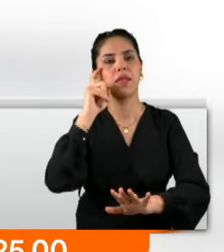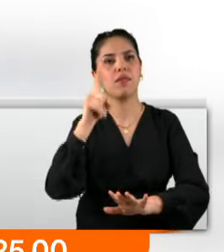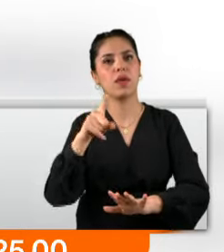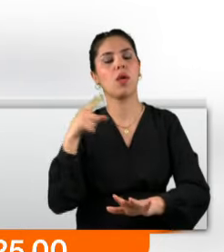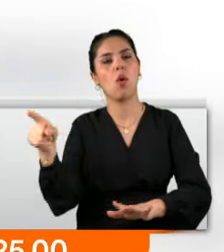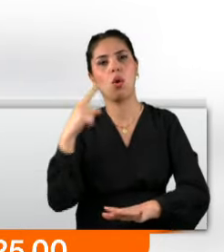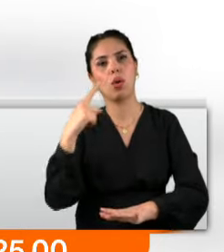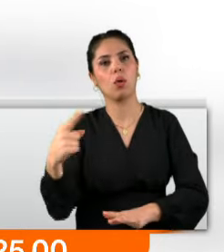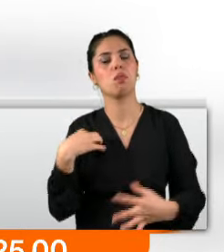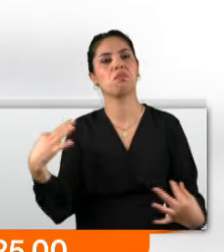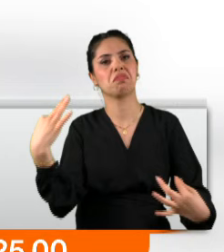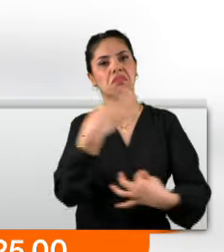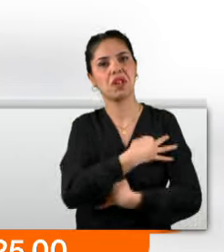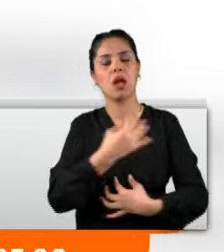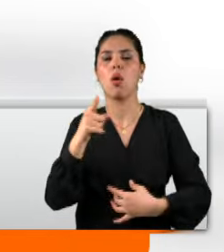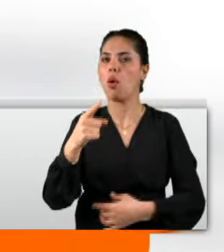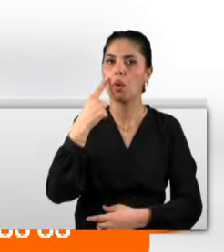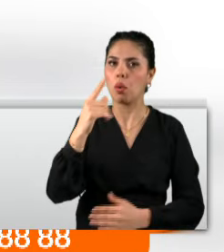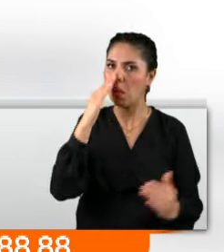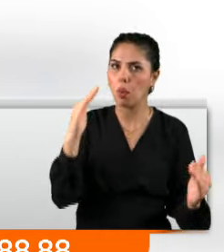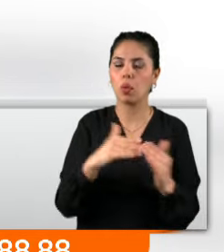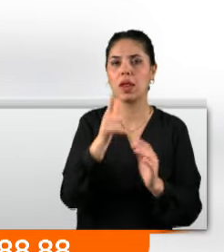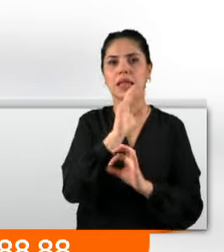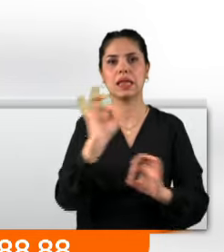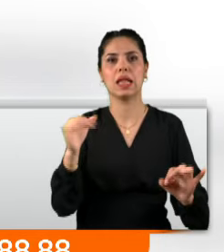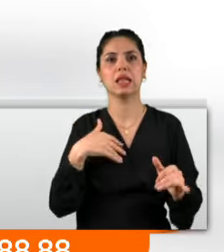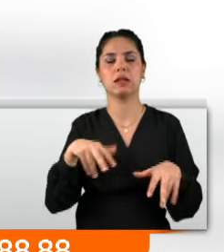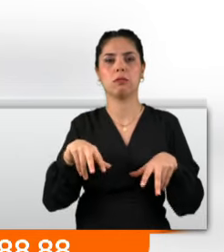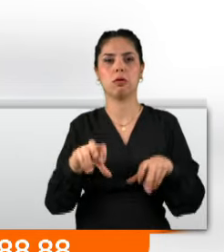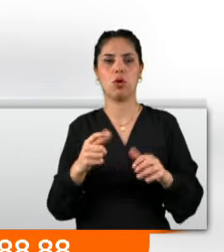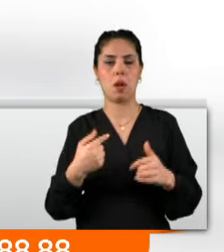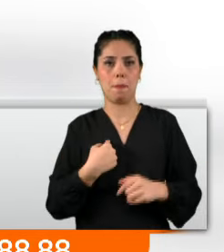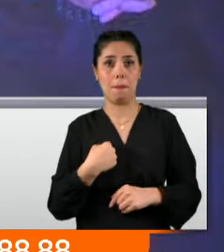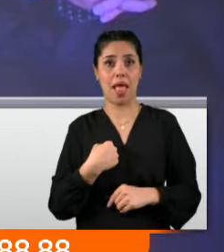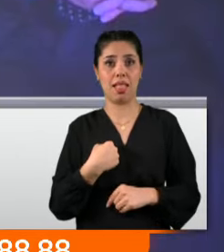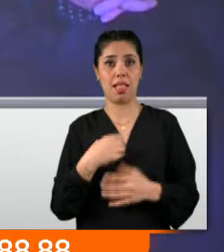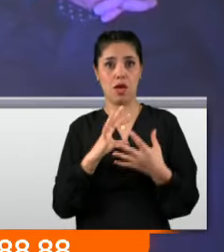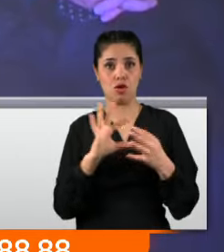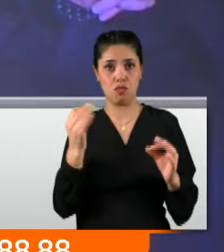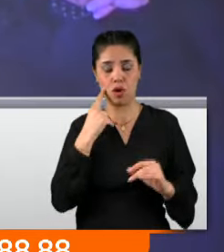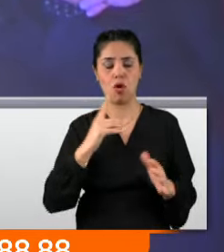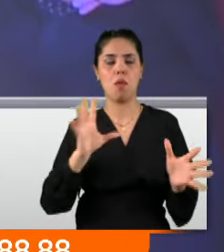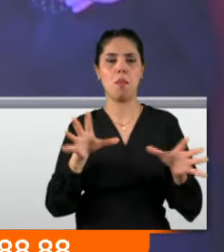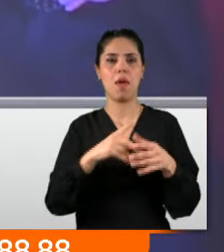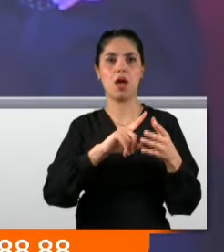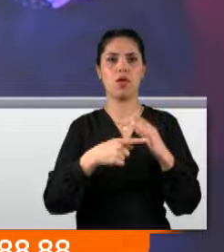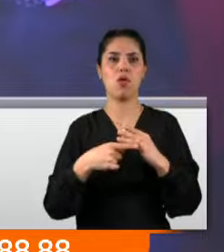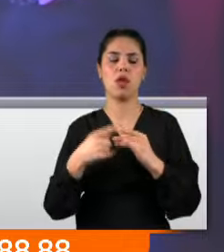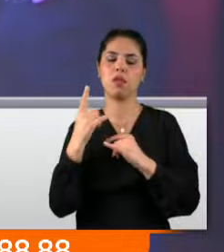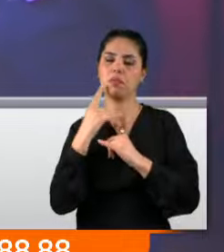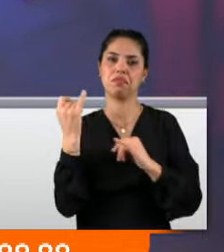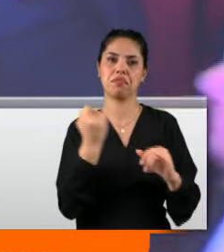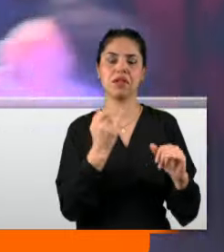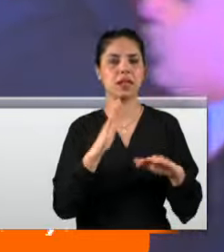teze sadık kalan ve istenilen şekilde sessizce kenarda oturan ben cümlesiyle parti yönetimine serzenişte bulundu.